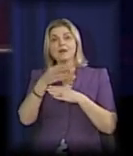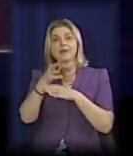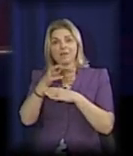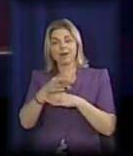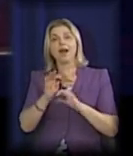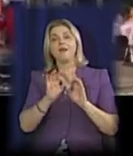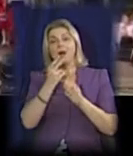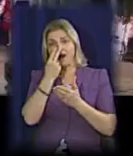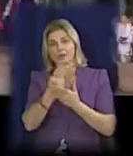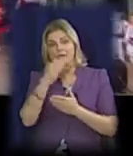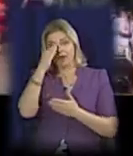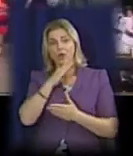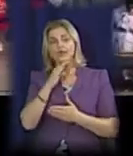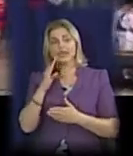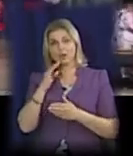учасників.